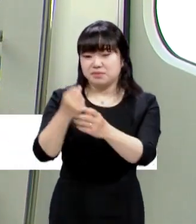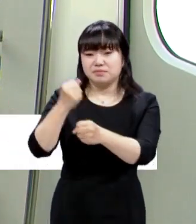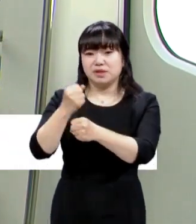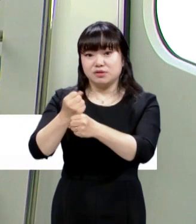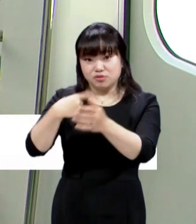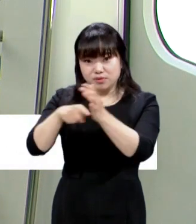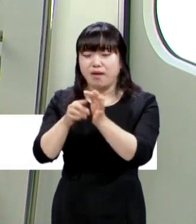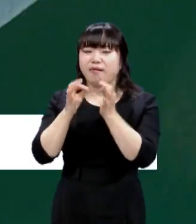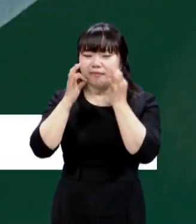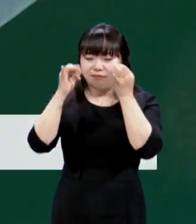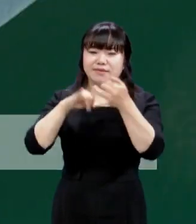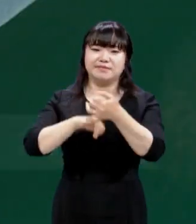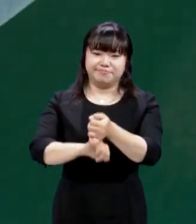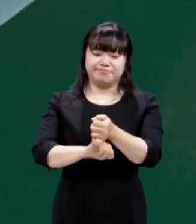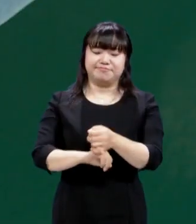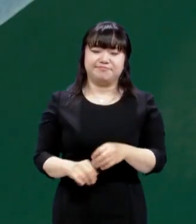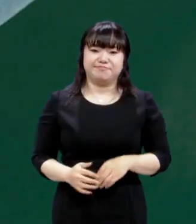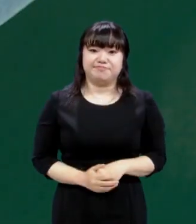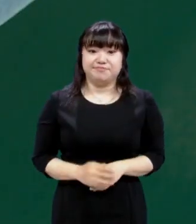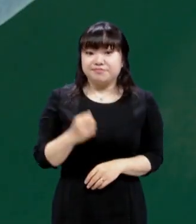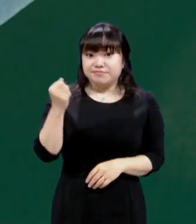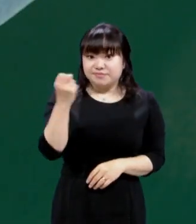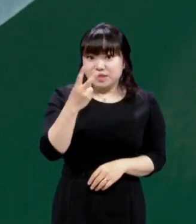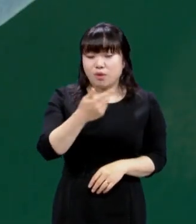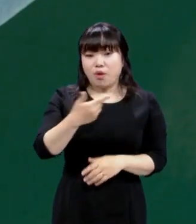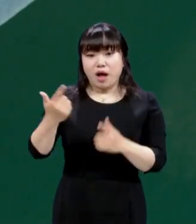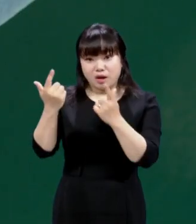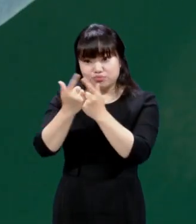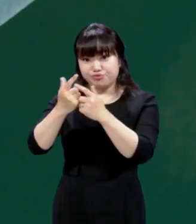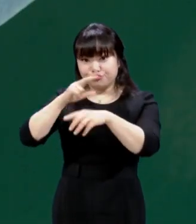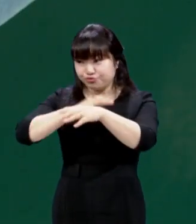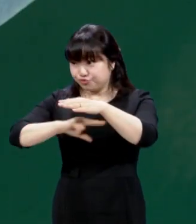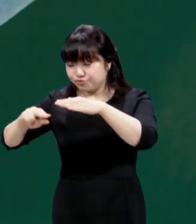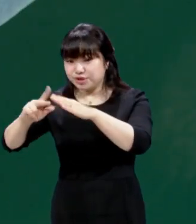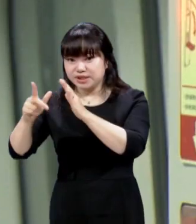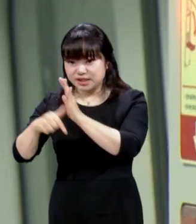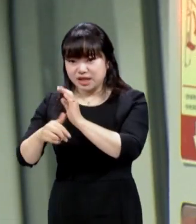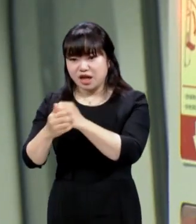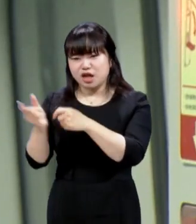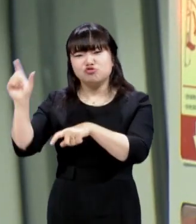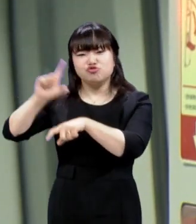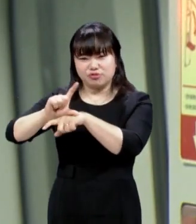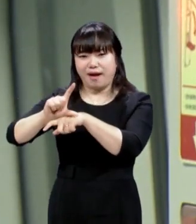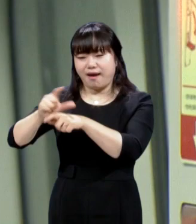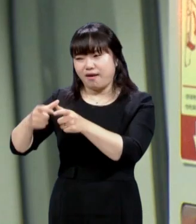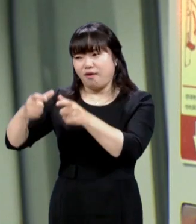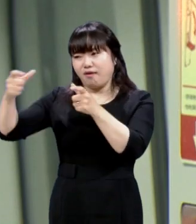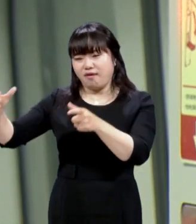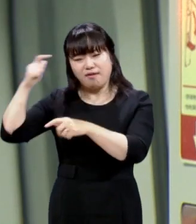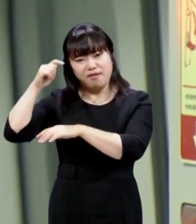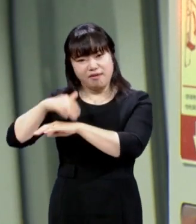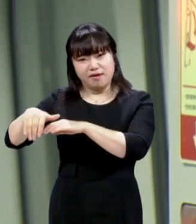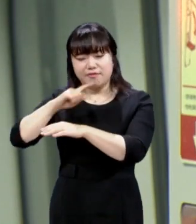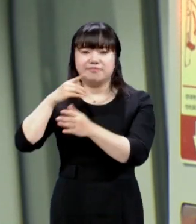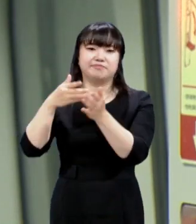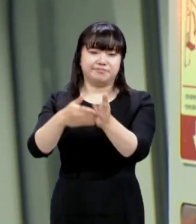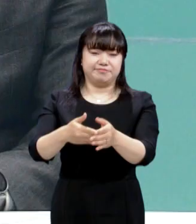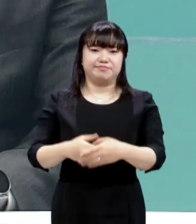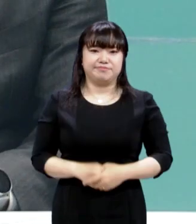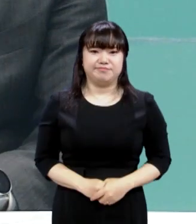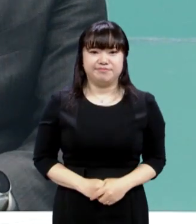하겠다 고 밝혔습니다 또 강북 횡단 손에 간호 대역이 추가 될 수 있도록 노력하겠다 고 덧붙였습니다